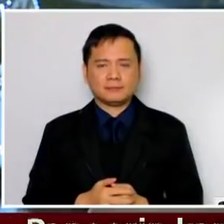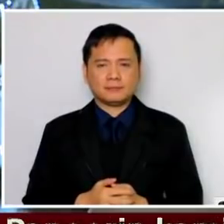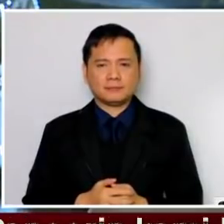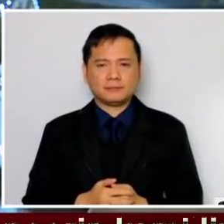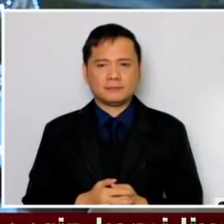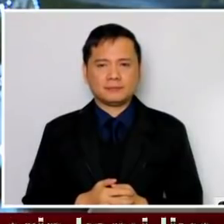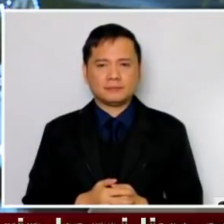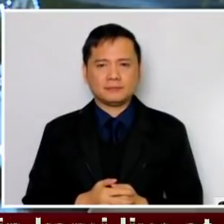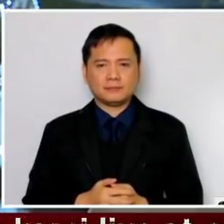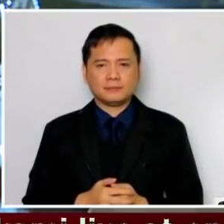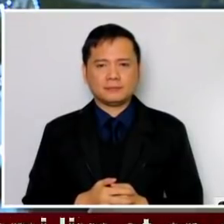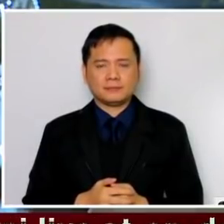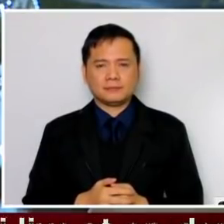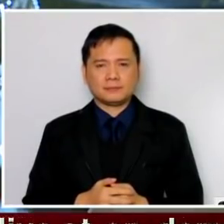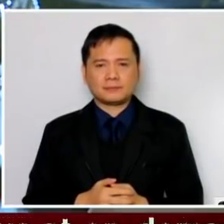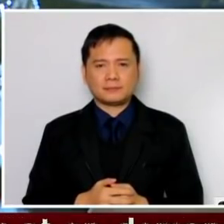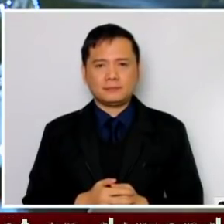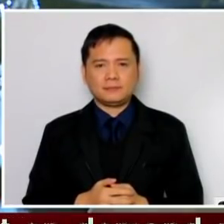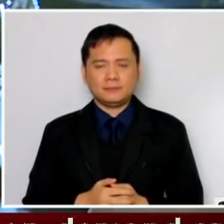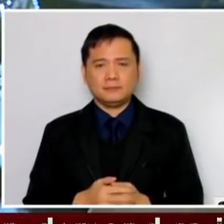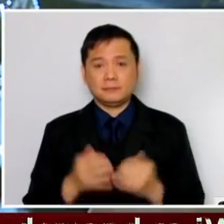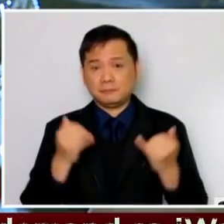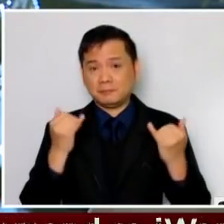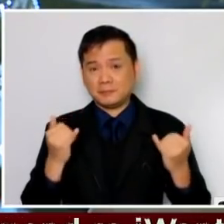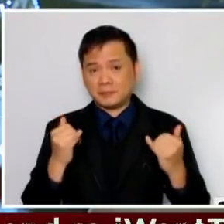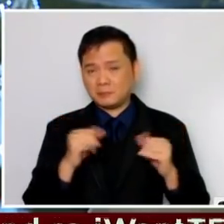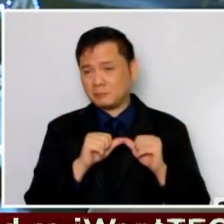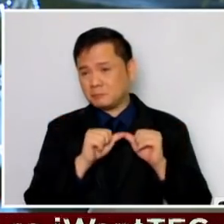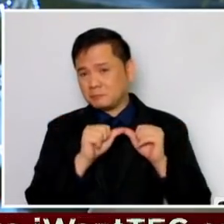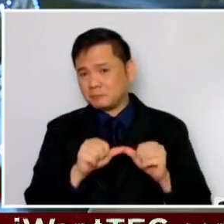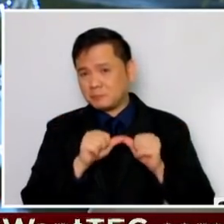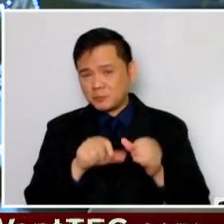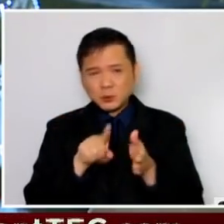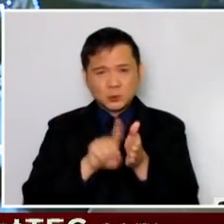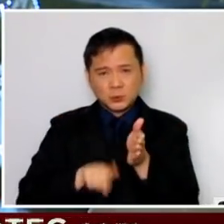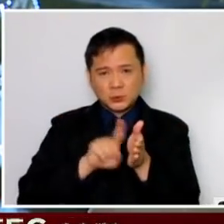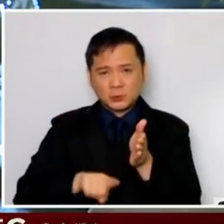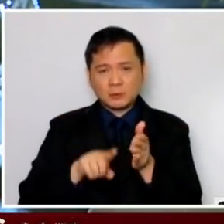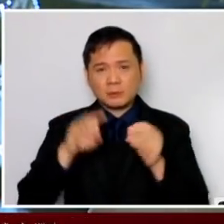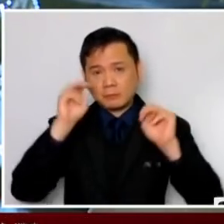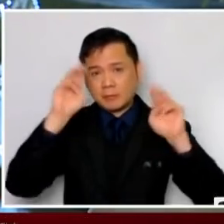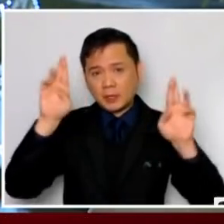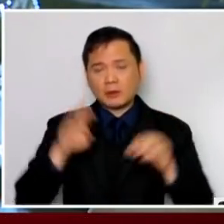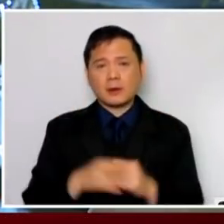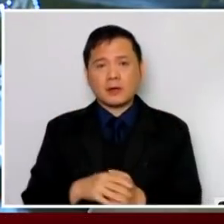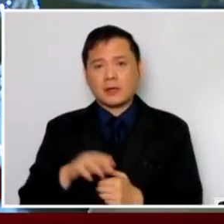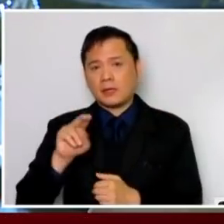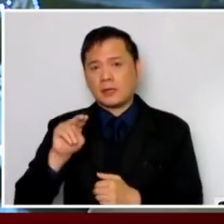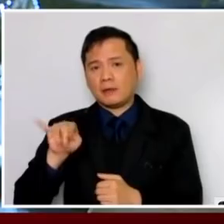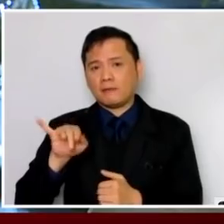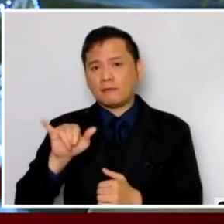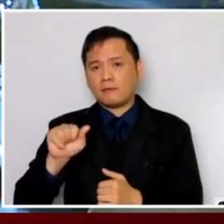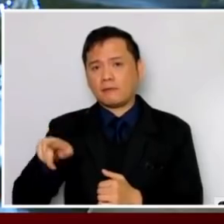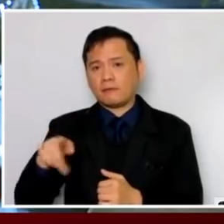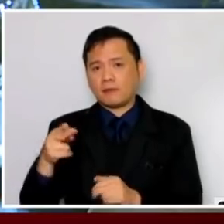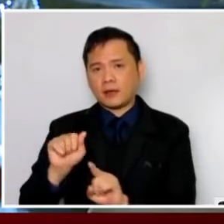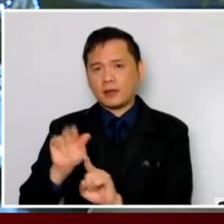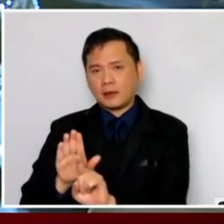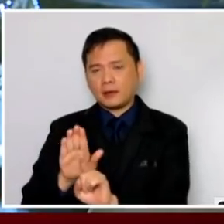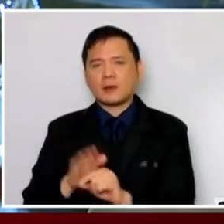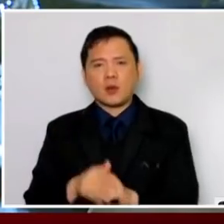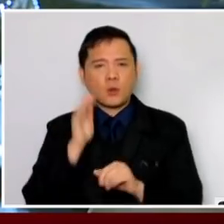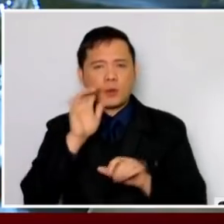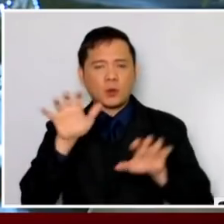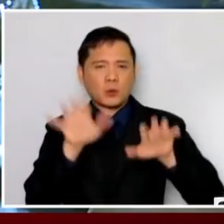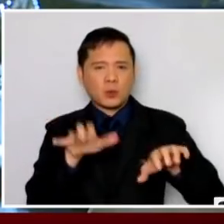Alvin, mula sa oras na ito, monitoring ang gagawin dahil sabi nga ni Mayor Ninfa Garin, pare-pareho silang babagyuhin dito sa Iloilo.